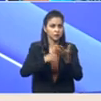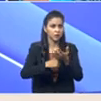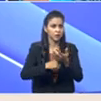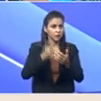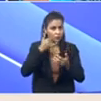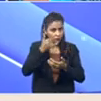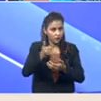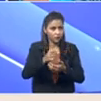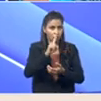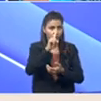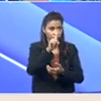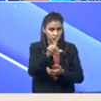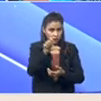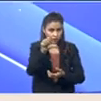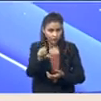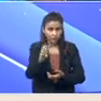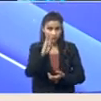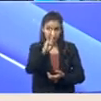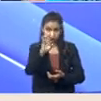1930 डायल करें।